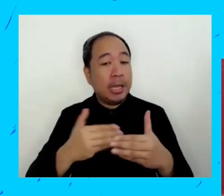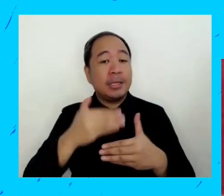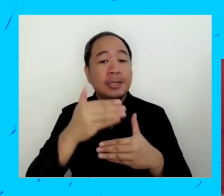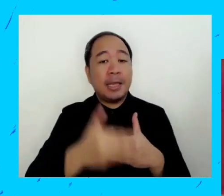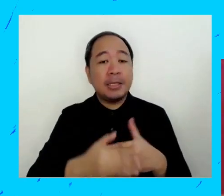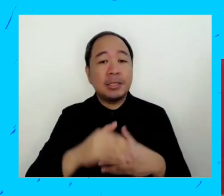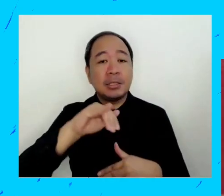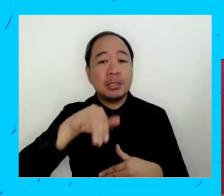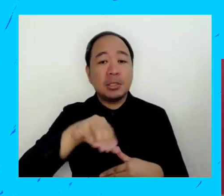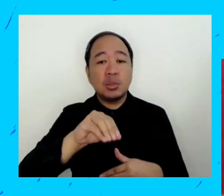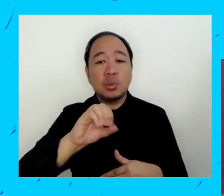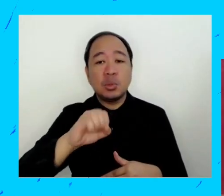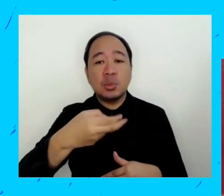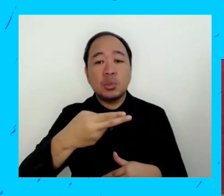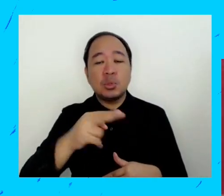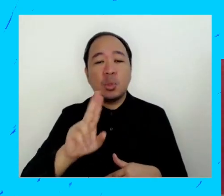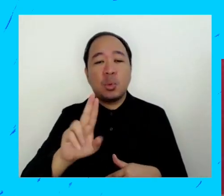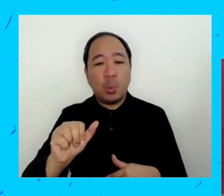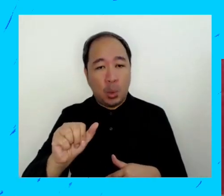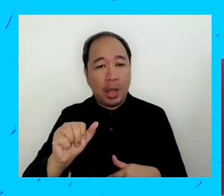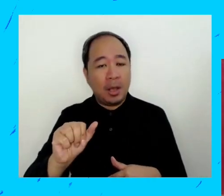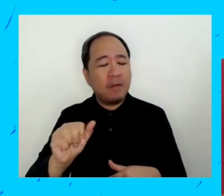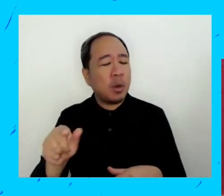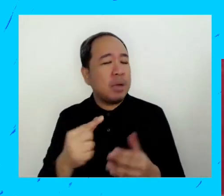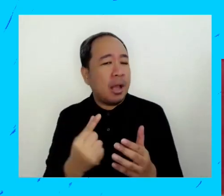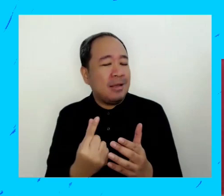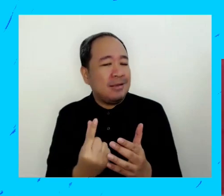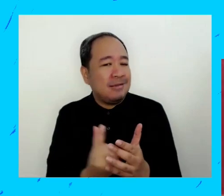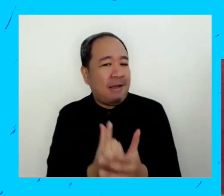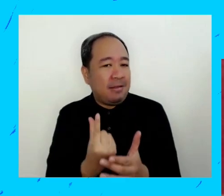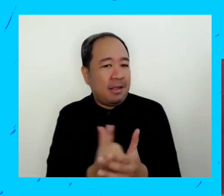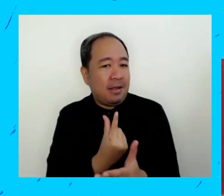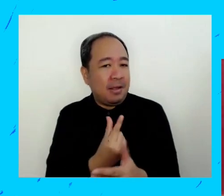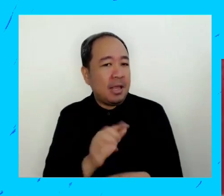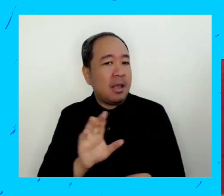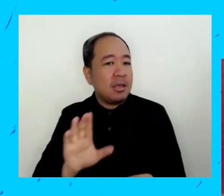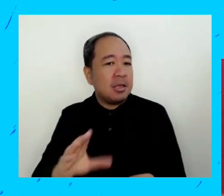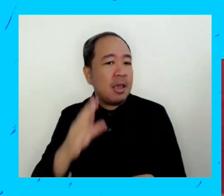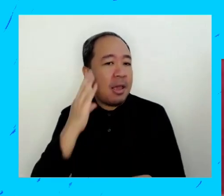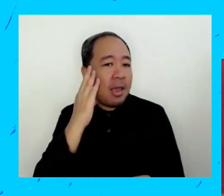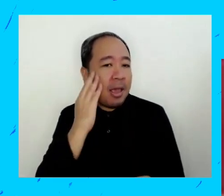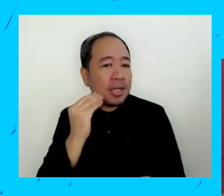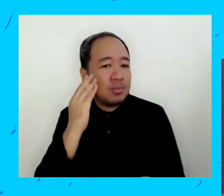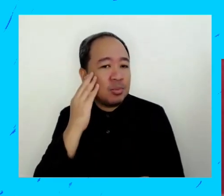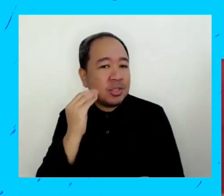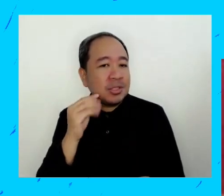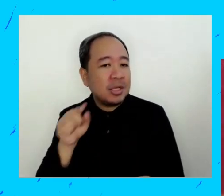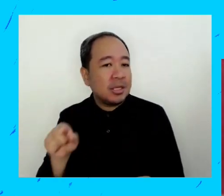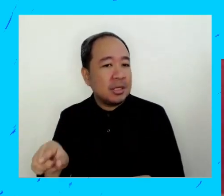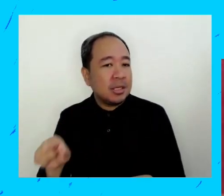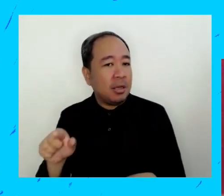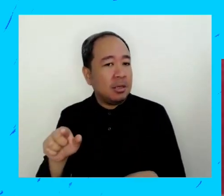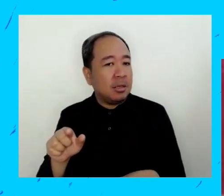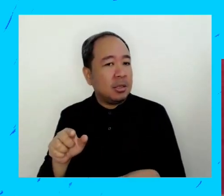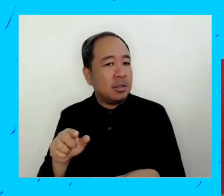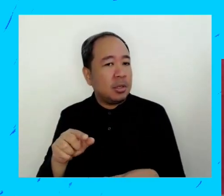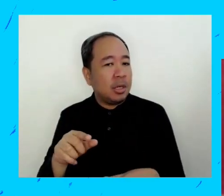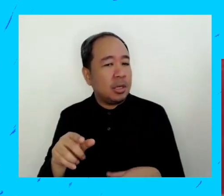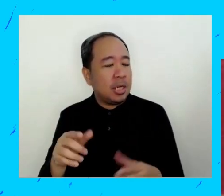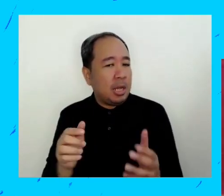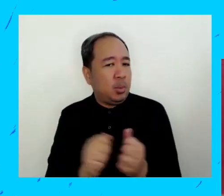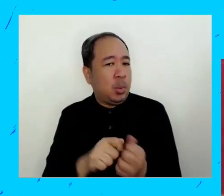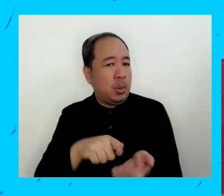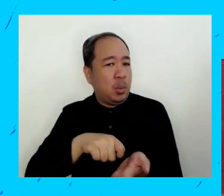sûr Joshua, un chercheur qui va justement nous partager son expérience.